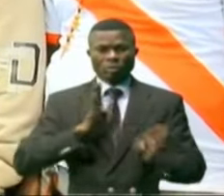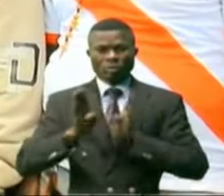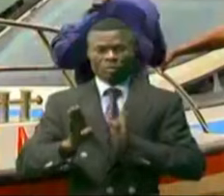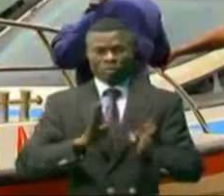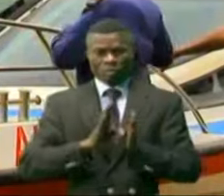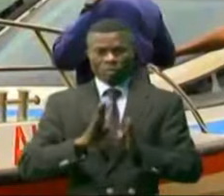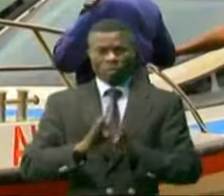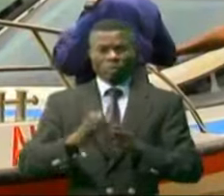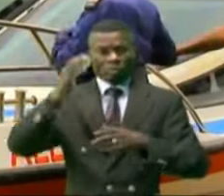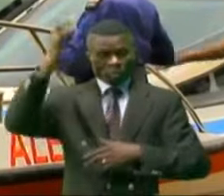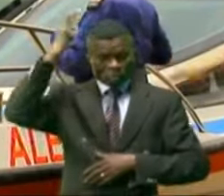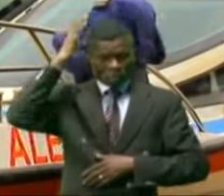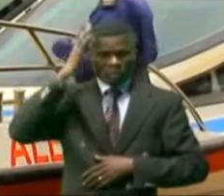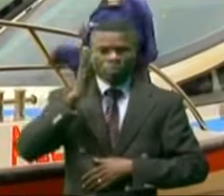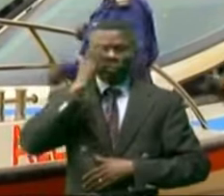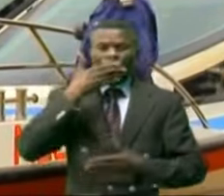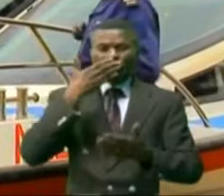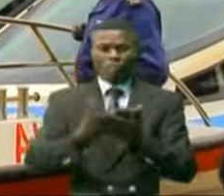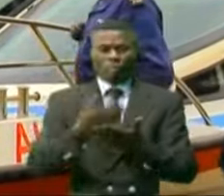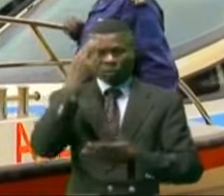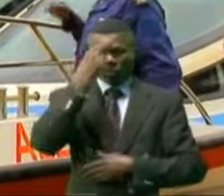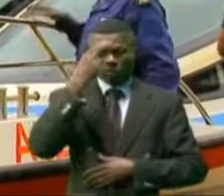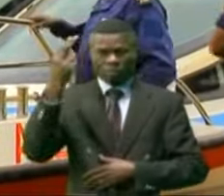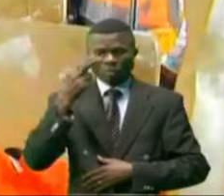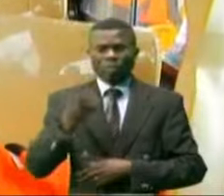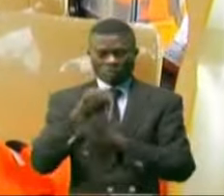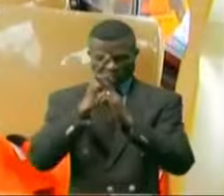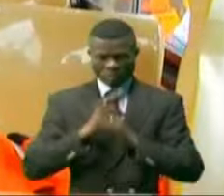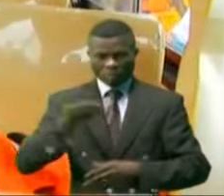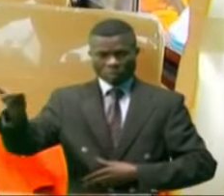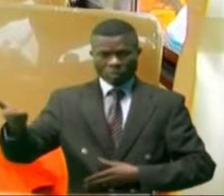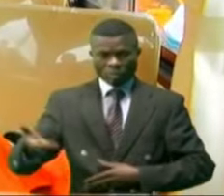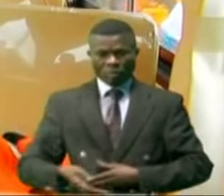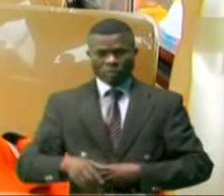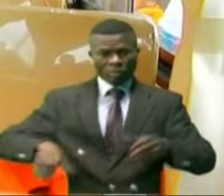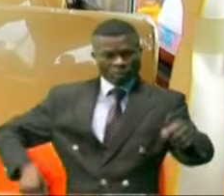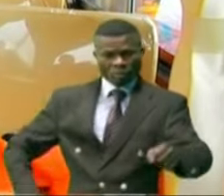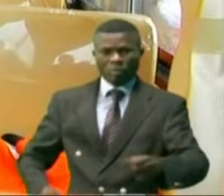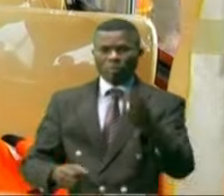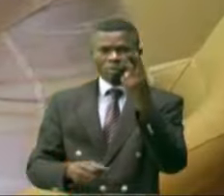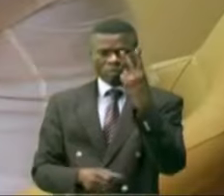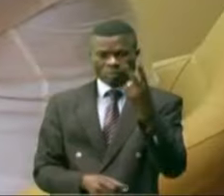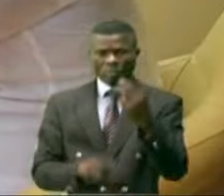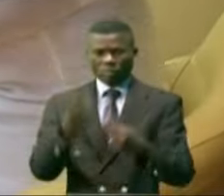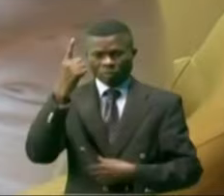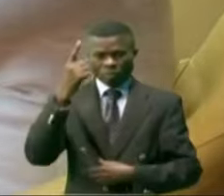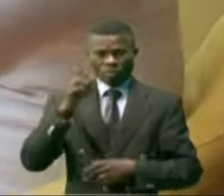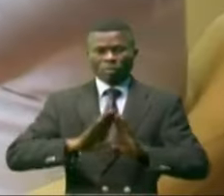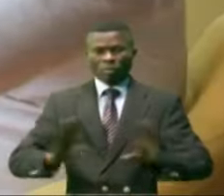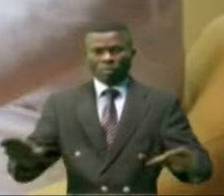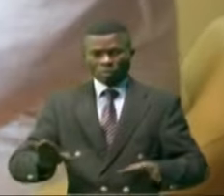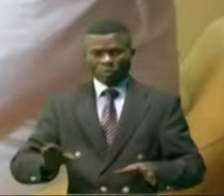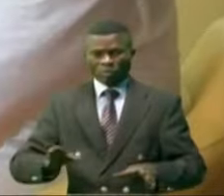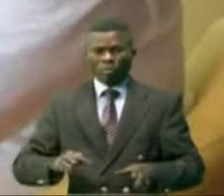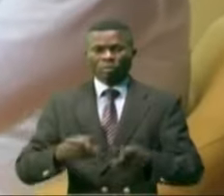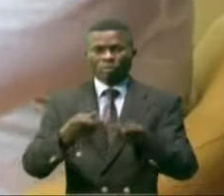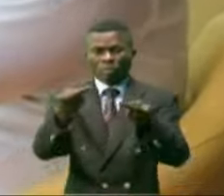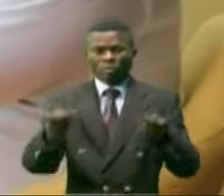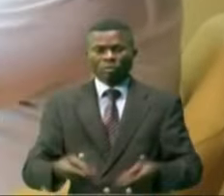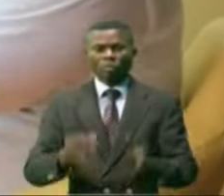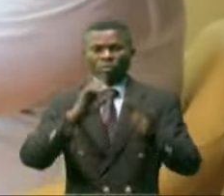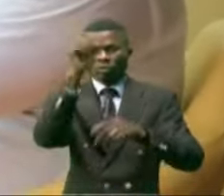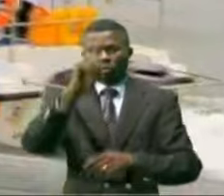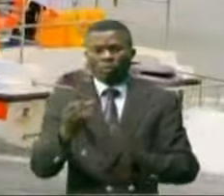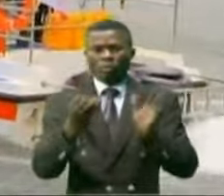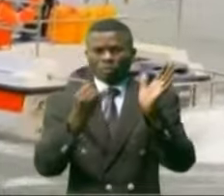chrétiens catholiques de bonne volonté, animés de générosité, à acquérir des canons rapides dont l'un a la capacité de 36 places et l'autre de